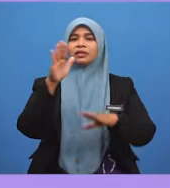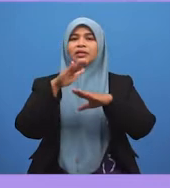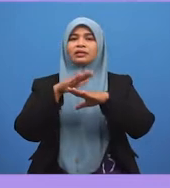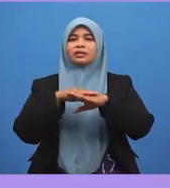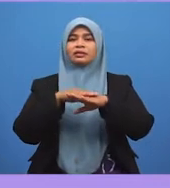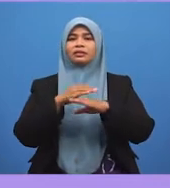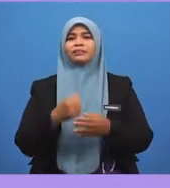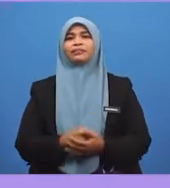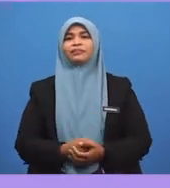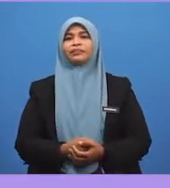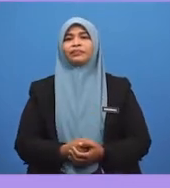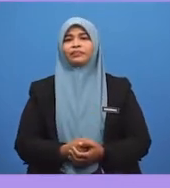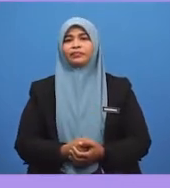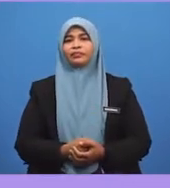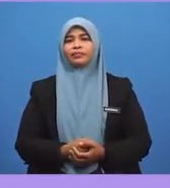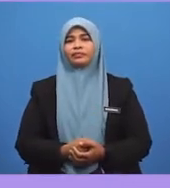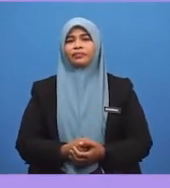atas.